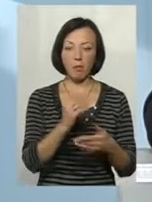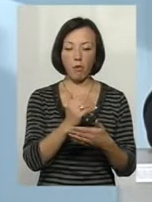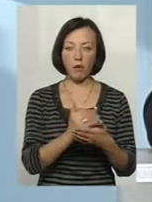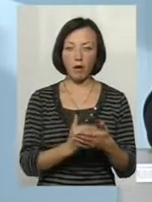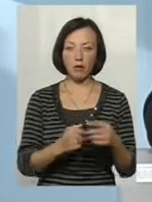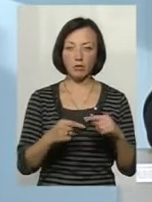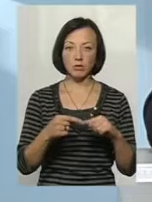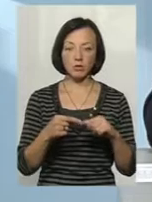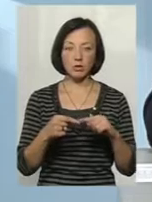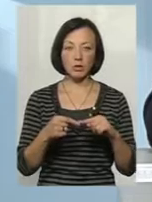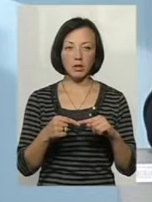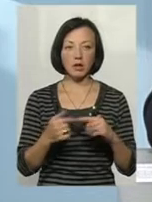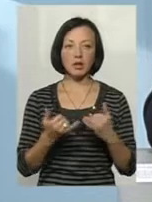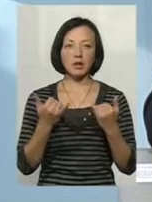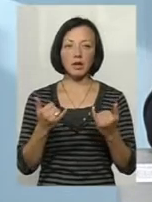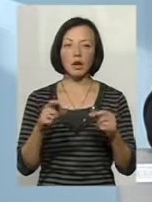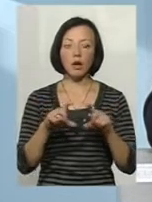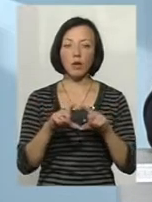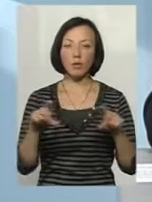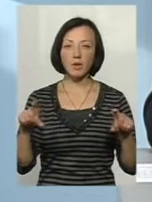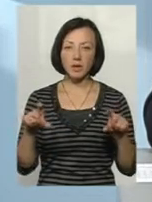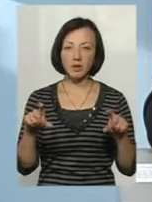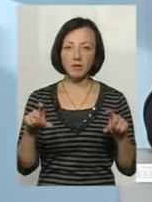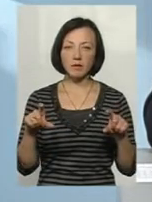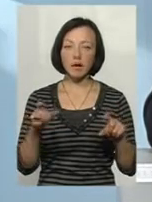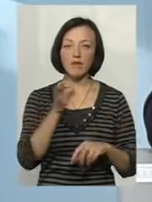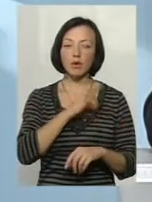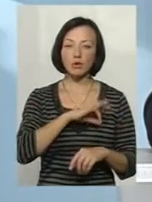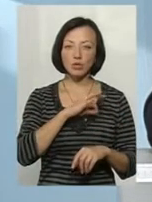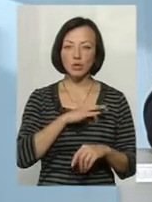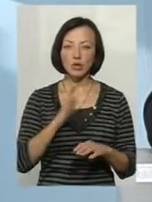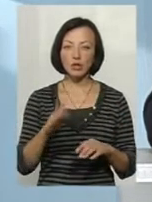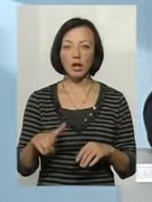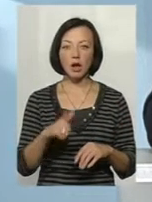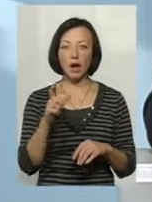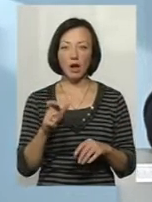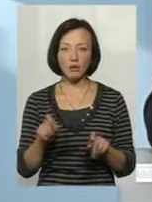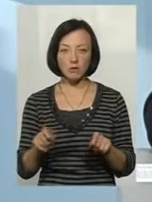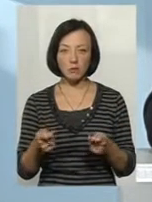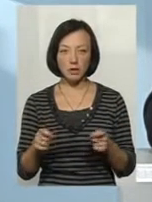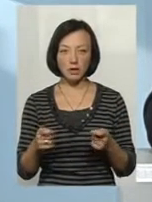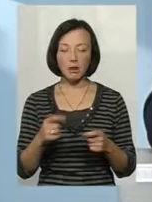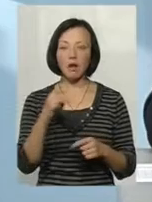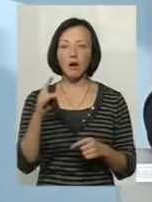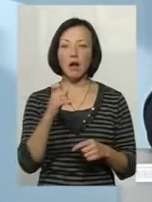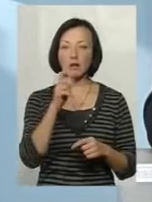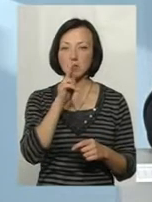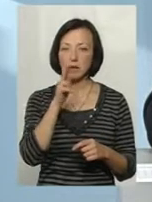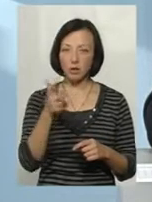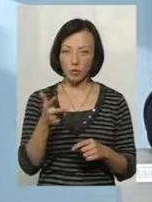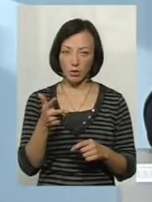Для об'єктів, які використовують лише газові плити, один раз в